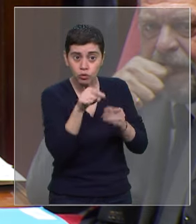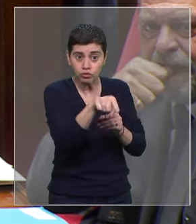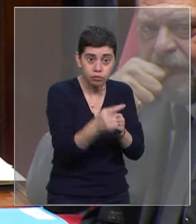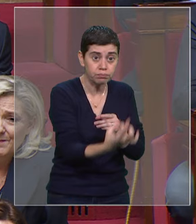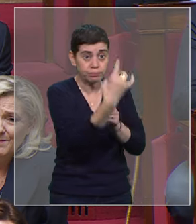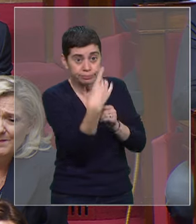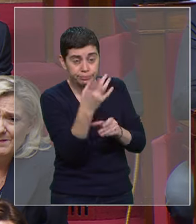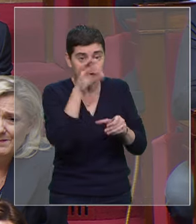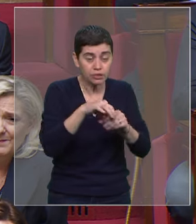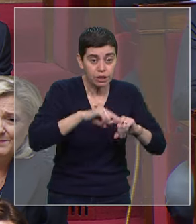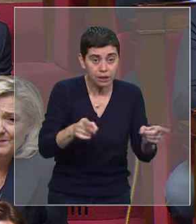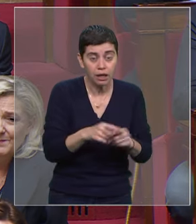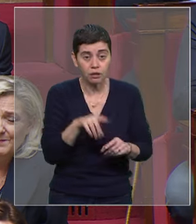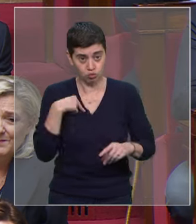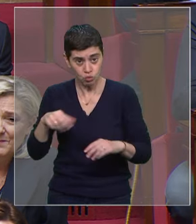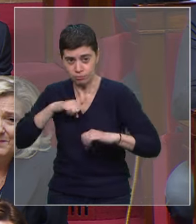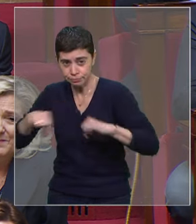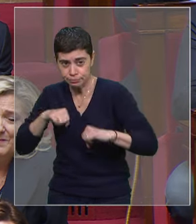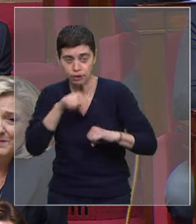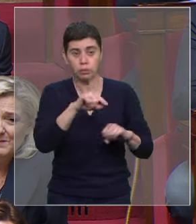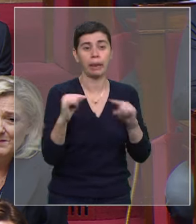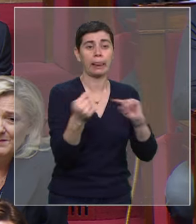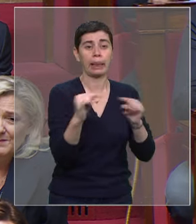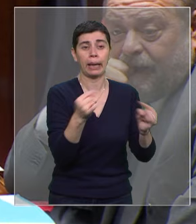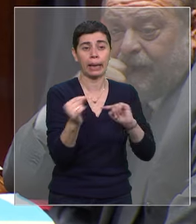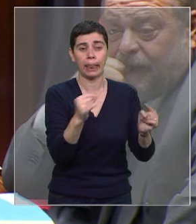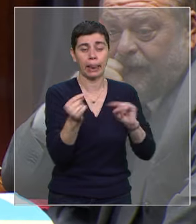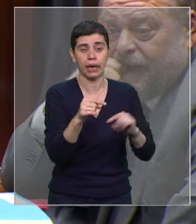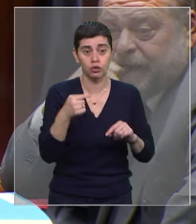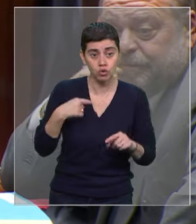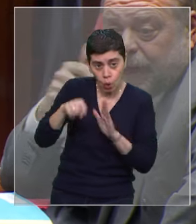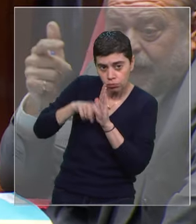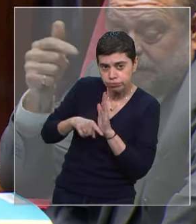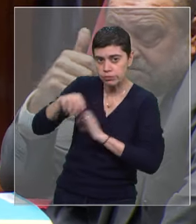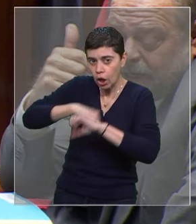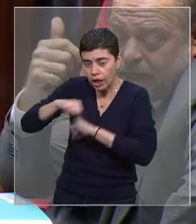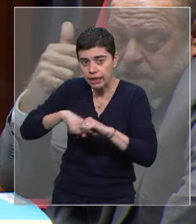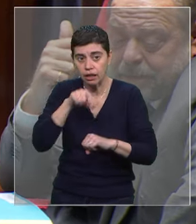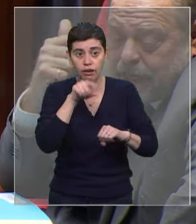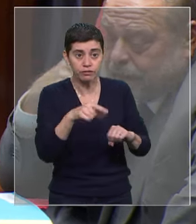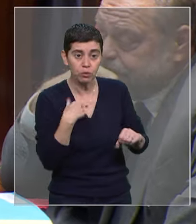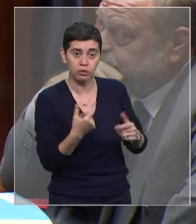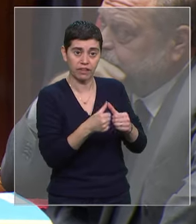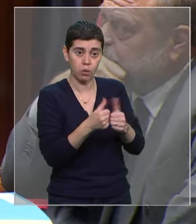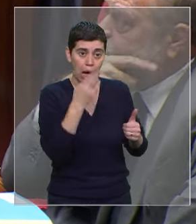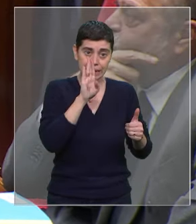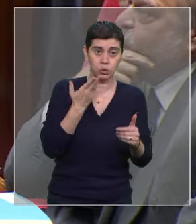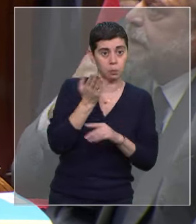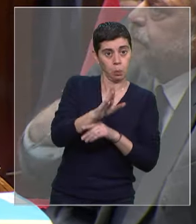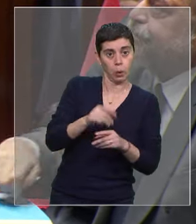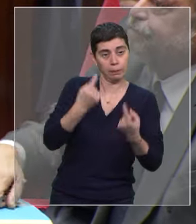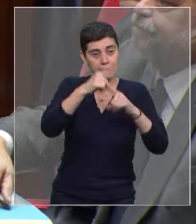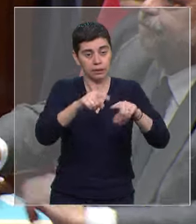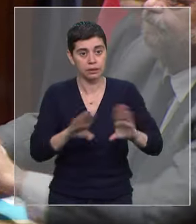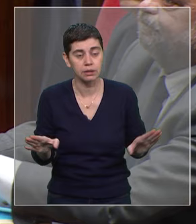vous polémiquez, nous prenons des mesures, vous êtes dans la posture, vos votes parlent d'eux-mêmes, nous sommes du côté des